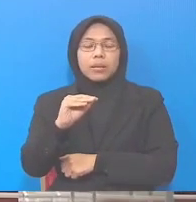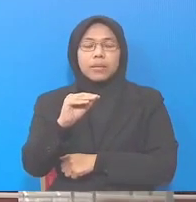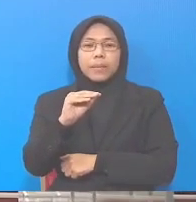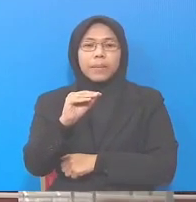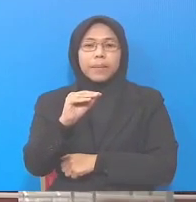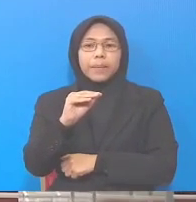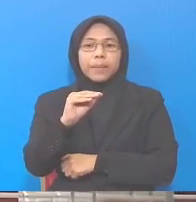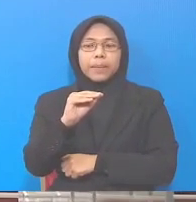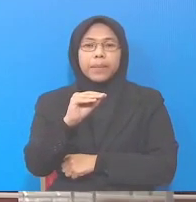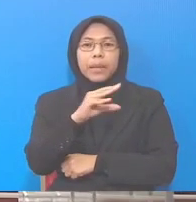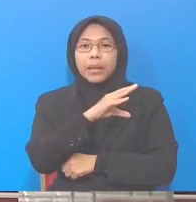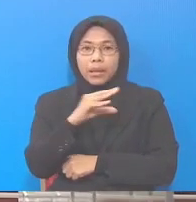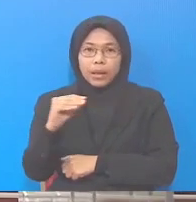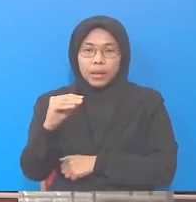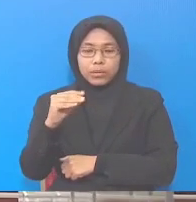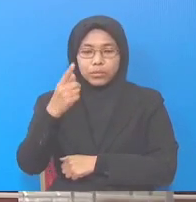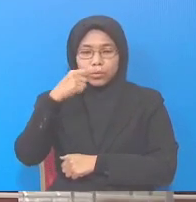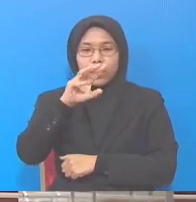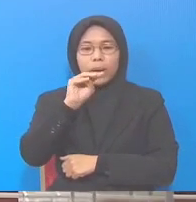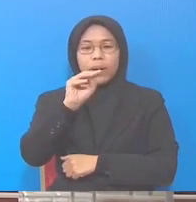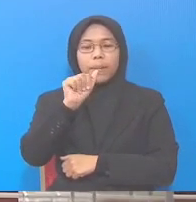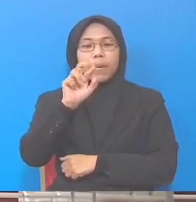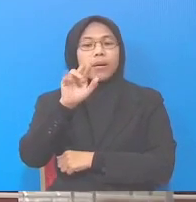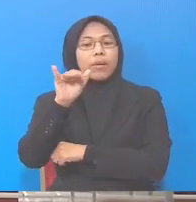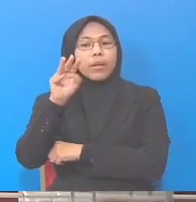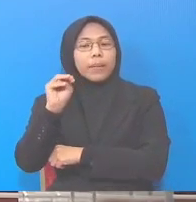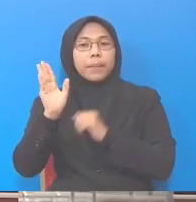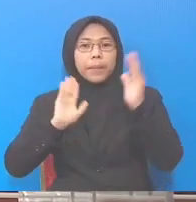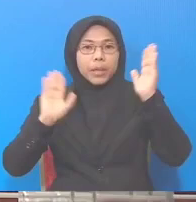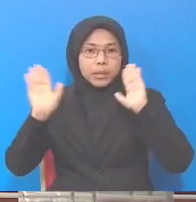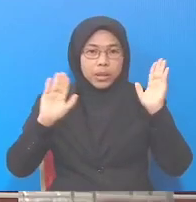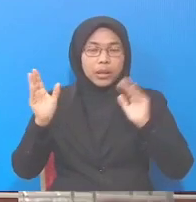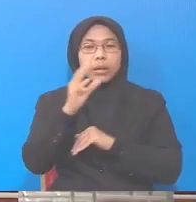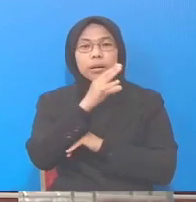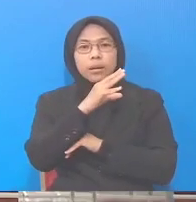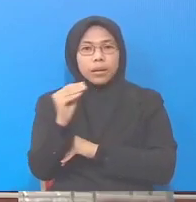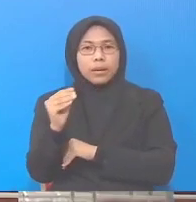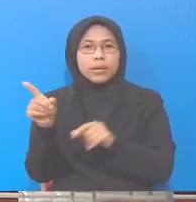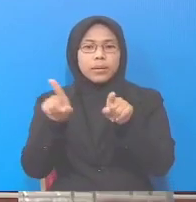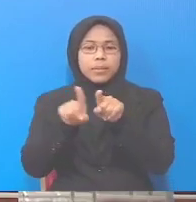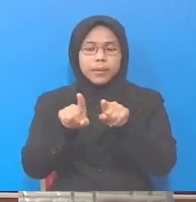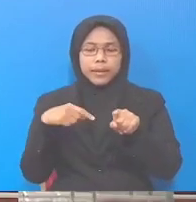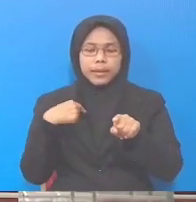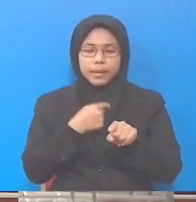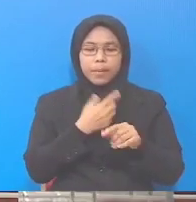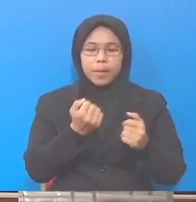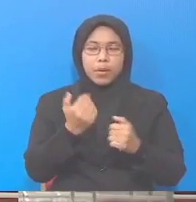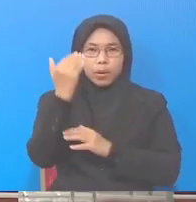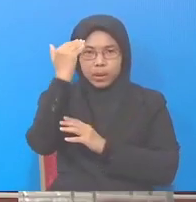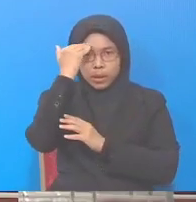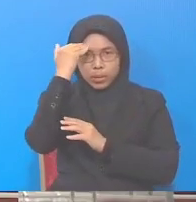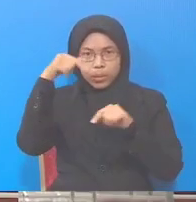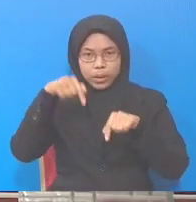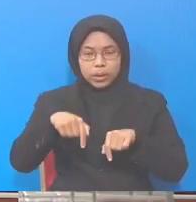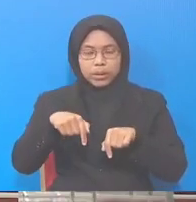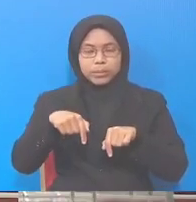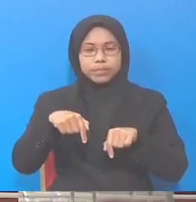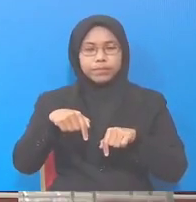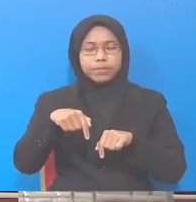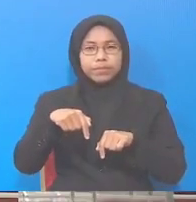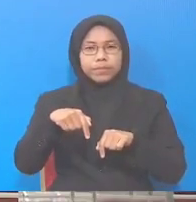akatan pemerintah Malaysia dan juga Avicena pastikan